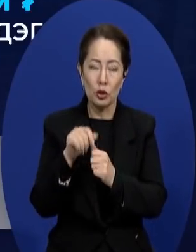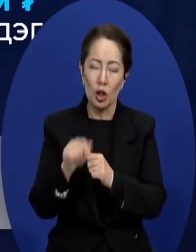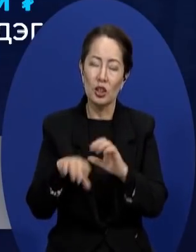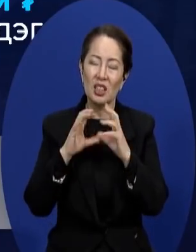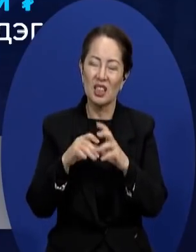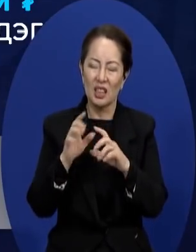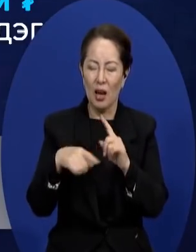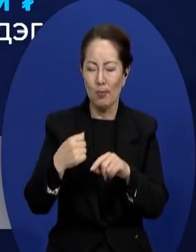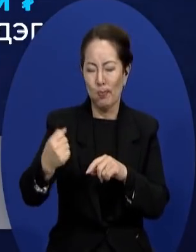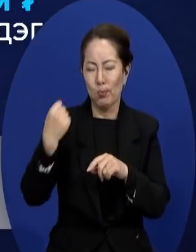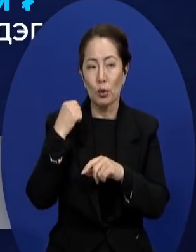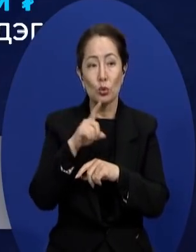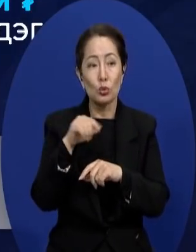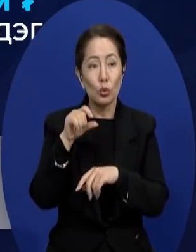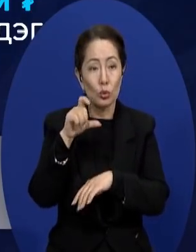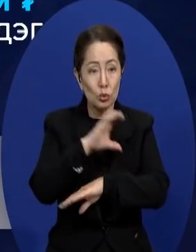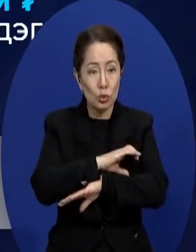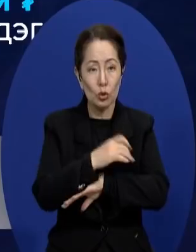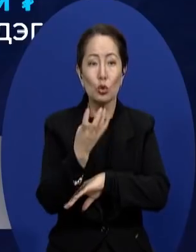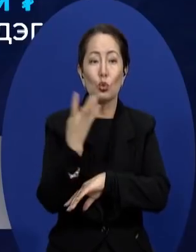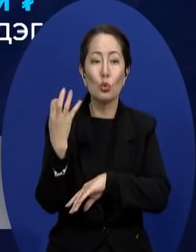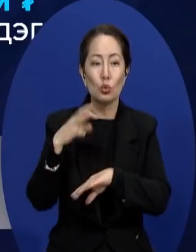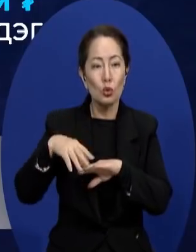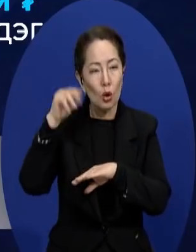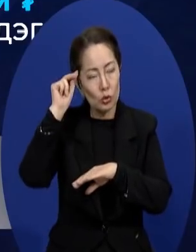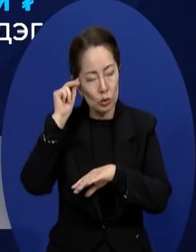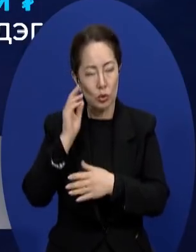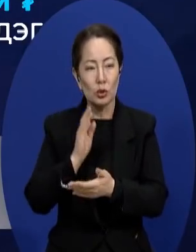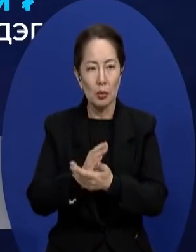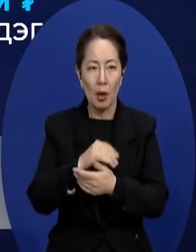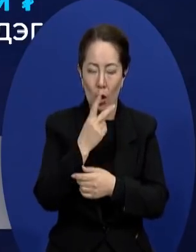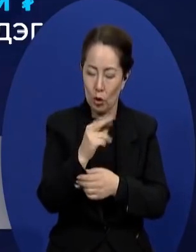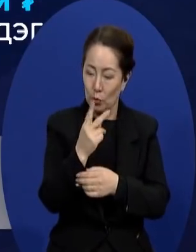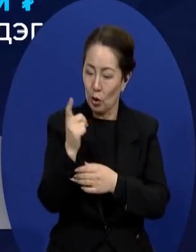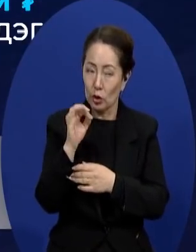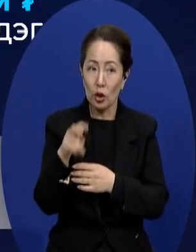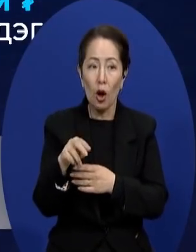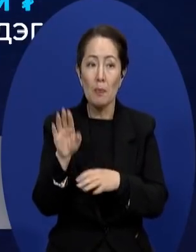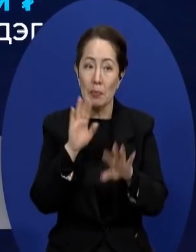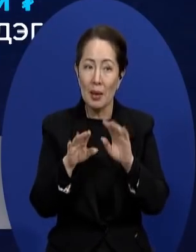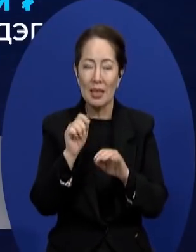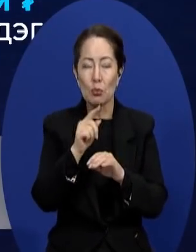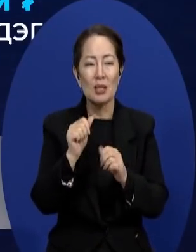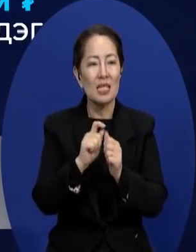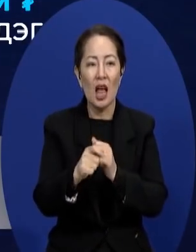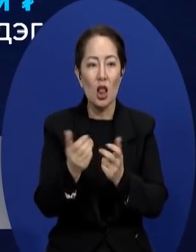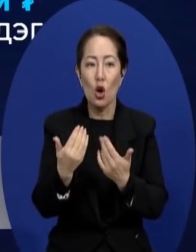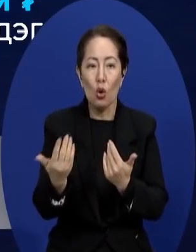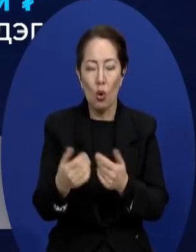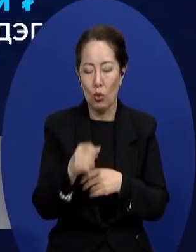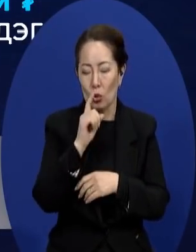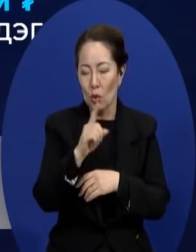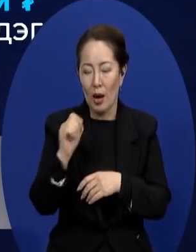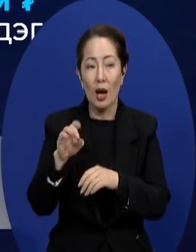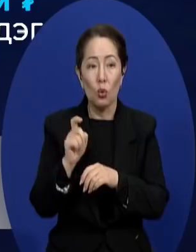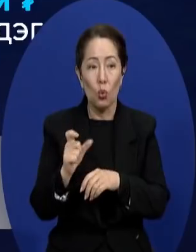дэлхийн шилдэг 100 сургуульд манай улсын 400 орчим оюутан суралцдаг. За 2021 оны байдлаар зээлээ төлөөгүй